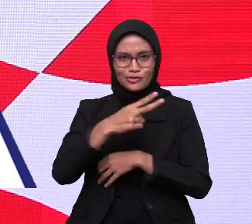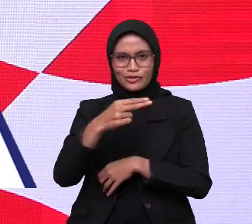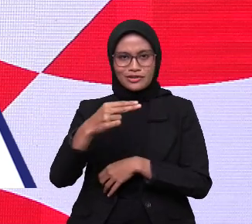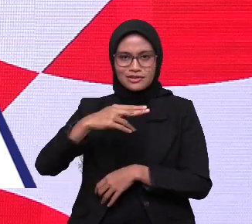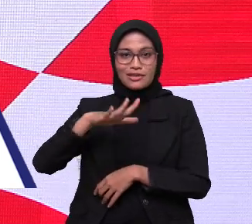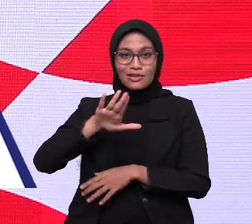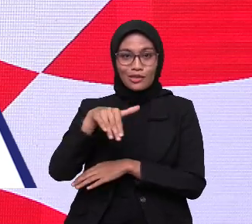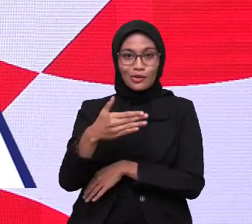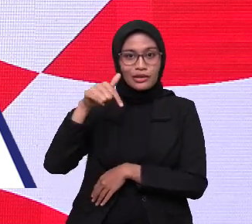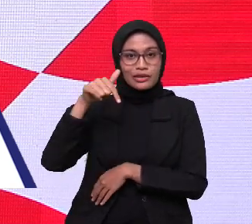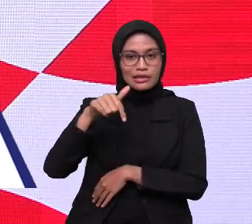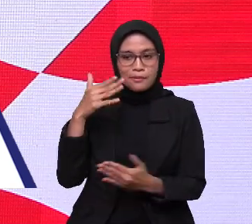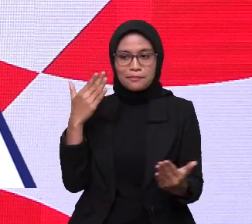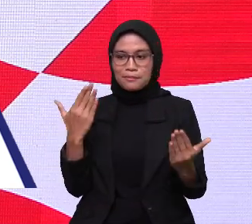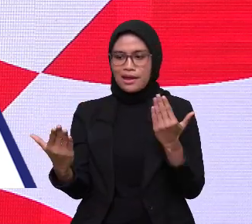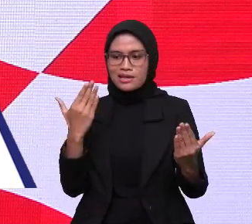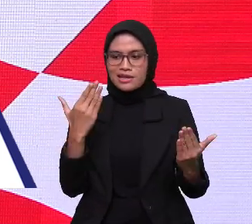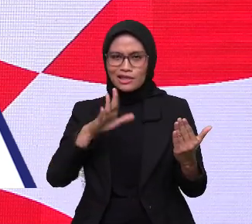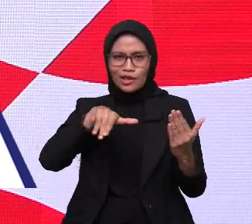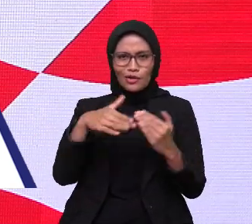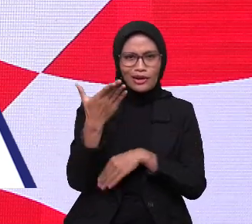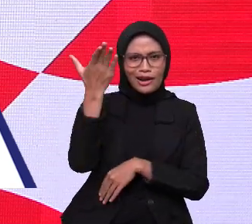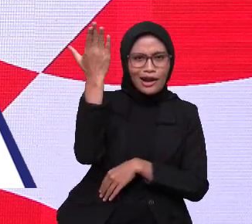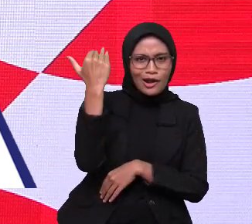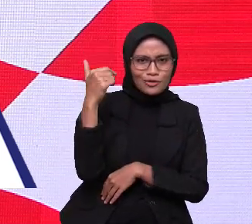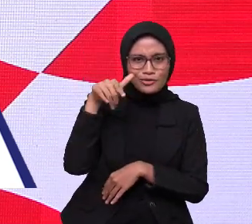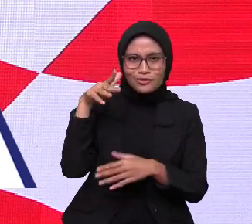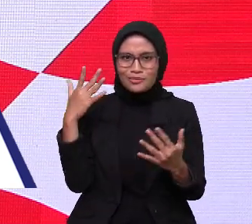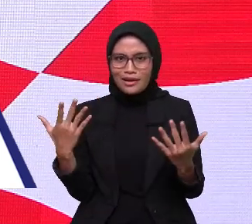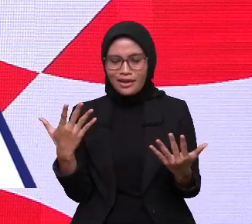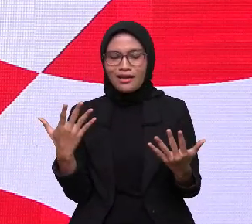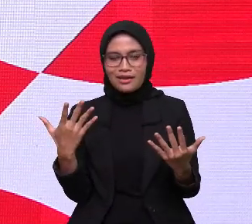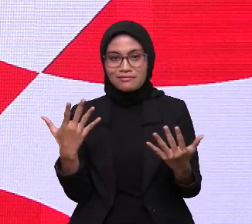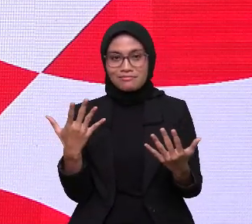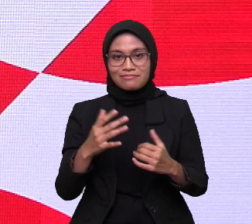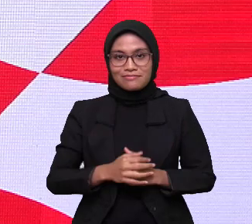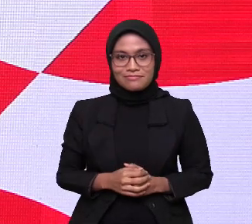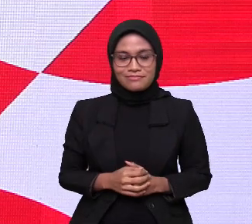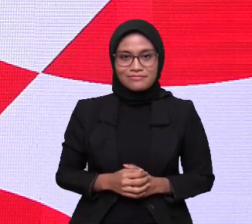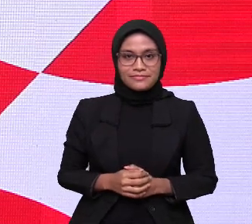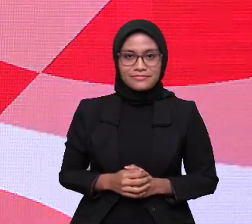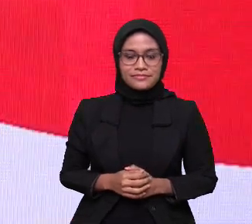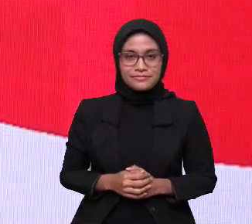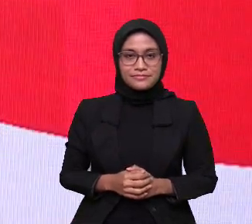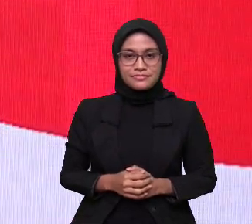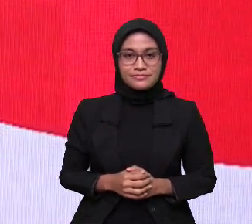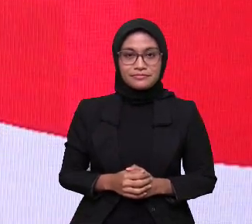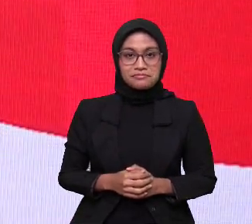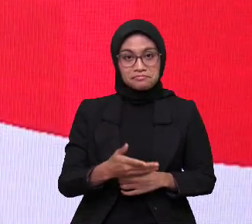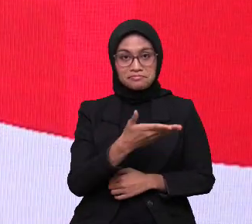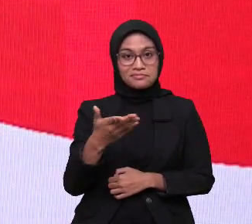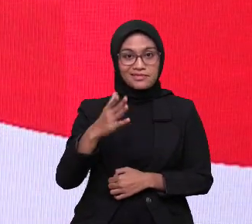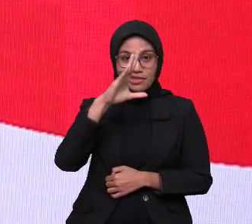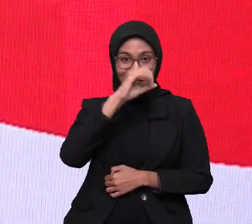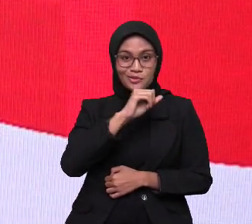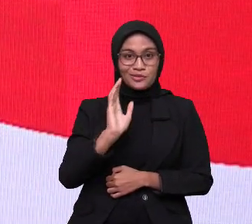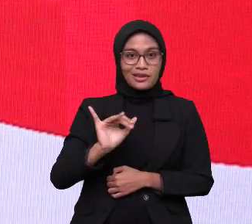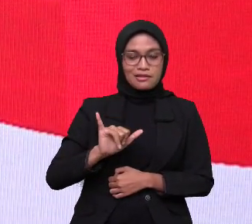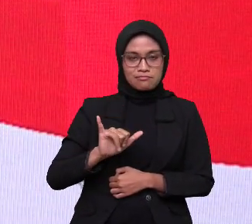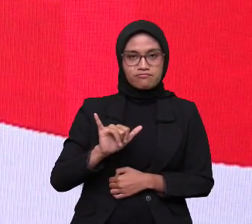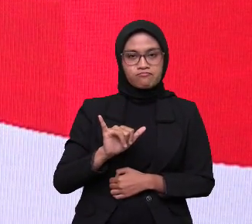dibandingkan dengan periode kemerdekaan Republik Indonesia di tahun lalu seperti yang kita ketahui perjuangan